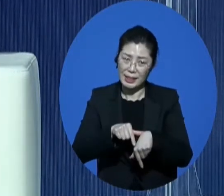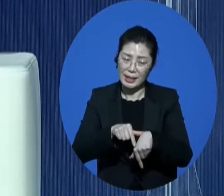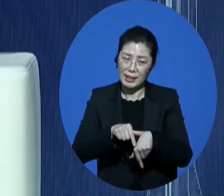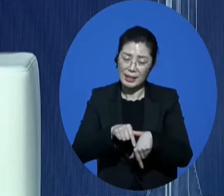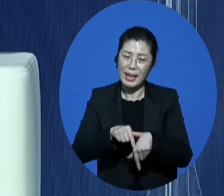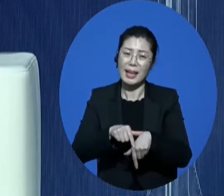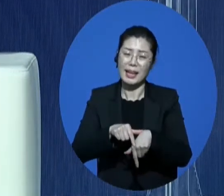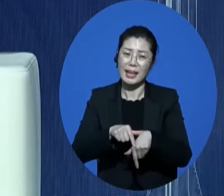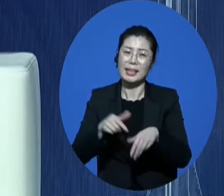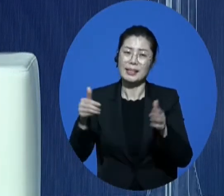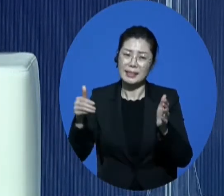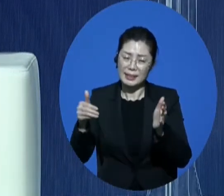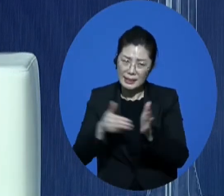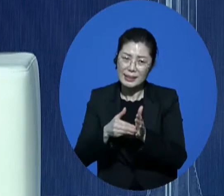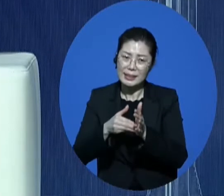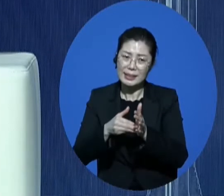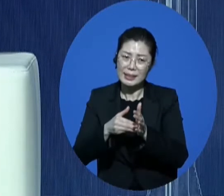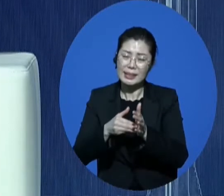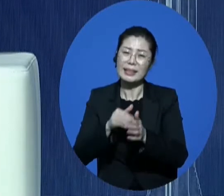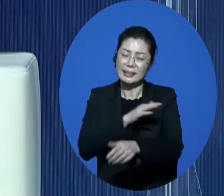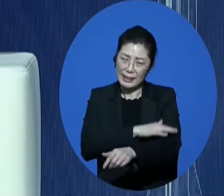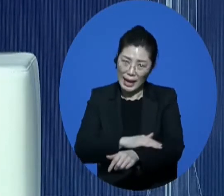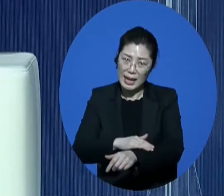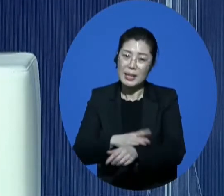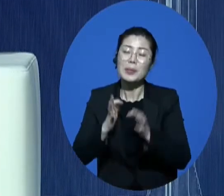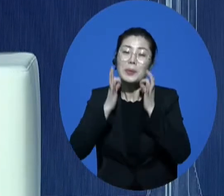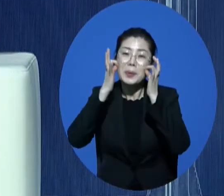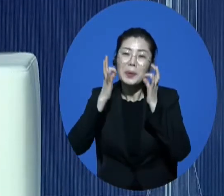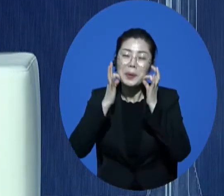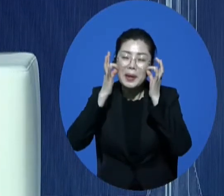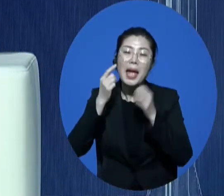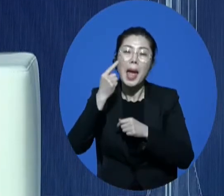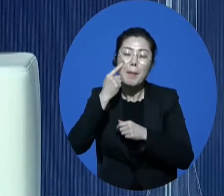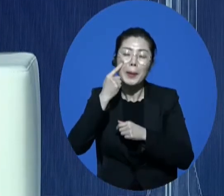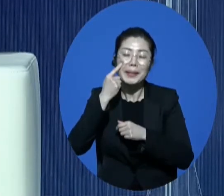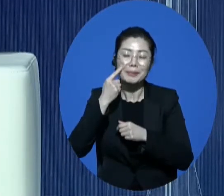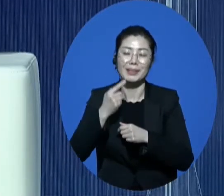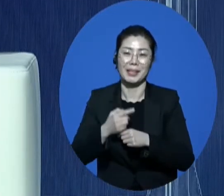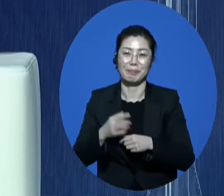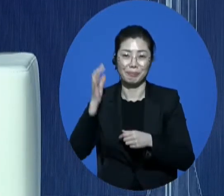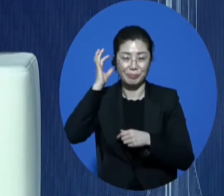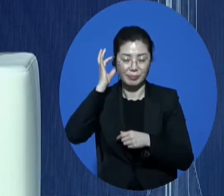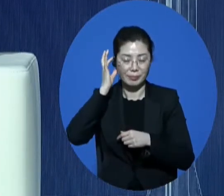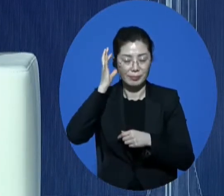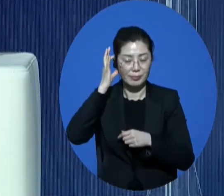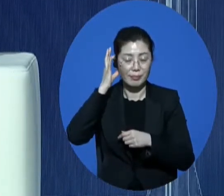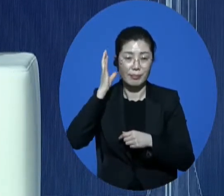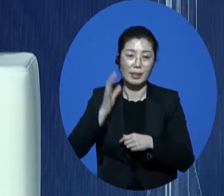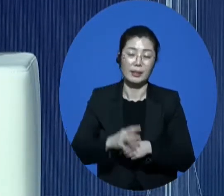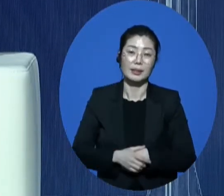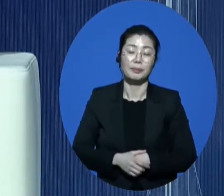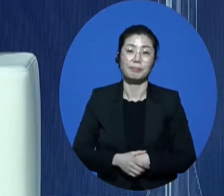이렇게 끝내보도록 하겠습니다. 우리 패널들께서도 굉장히 긴장을 하고 계신 것 같은데